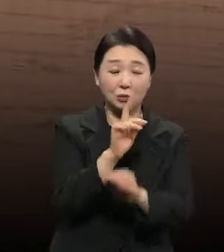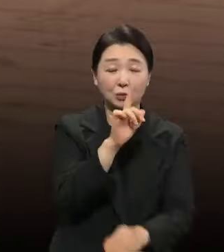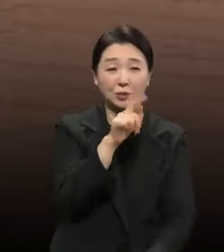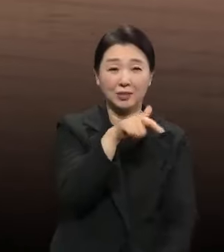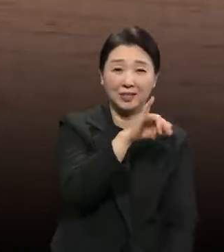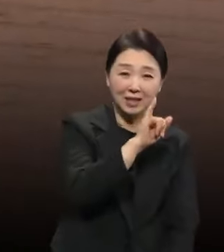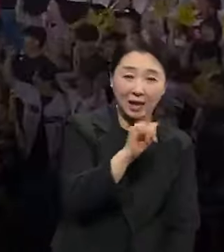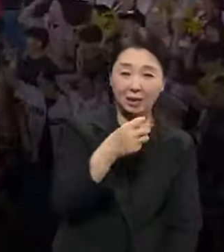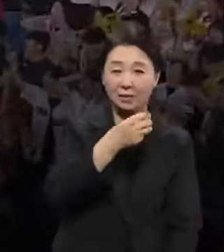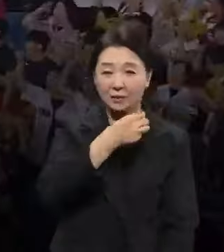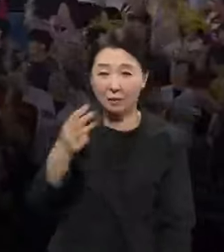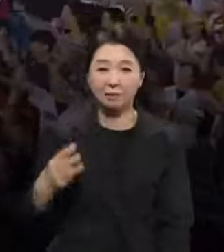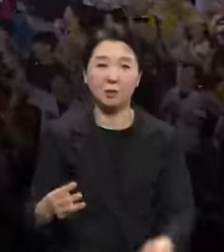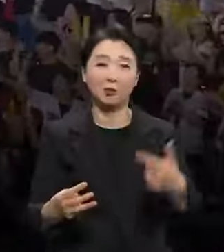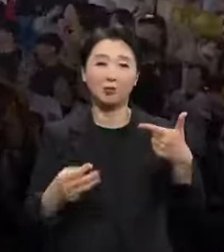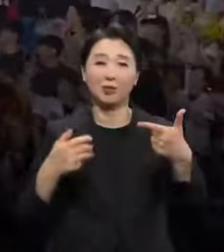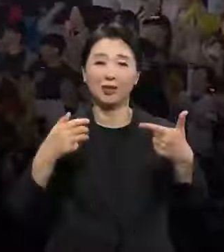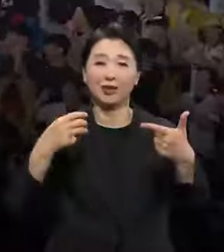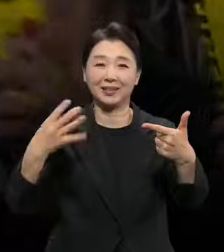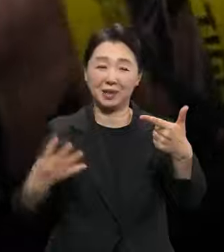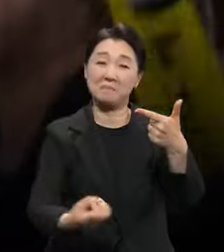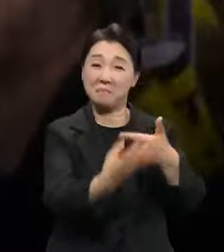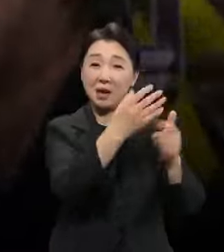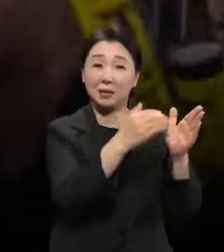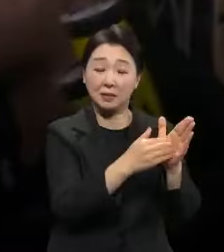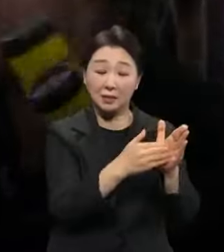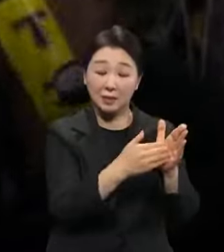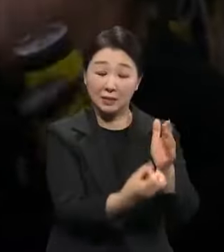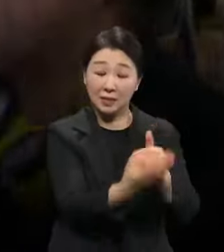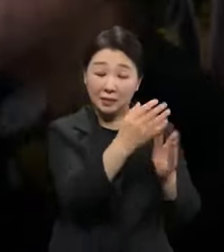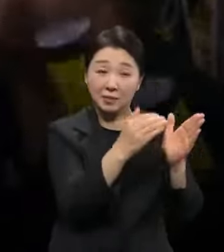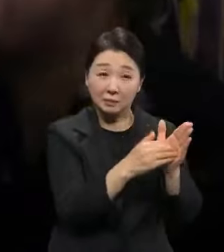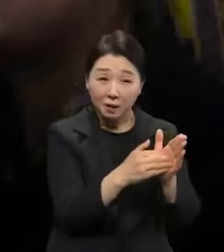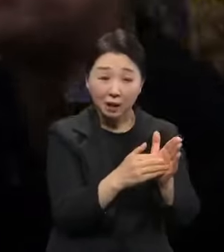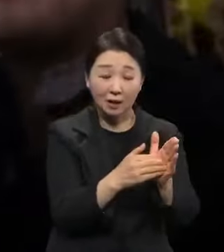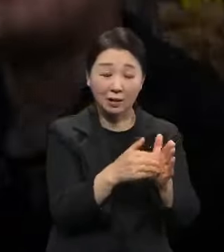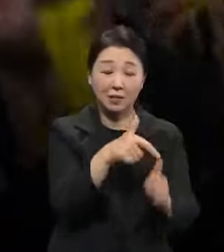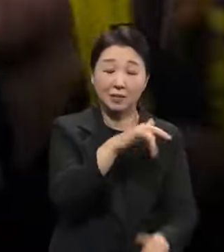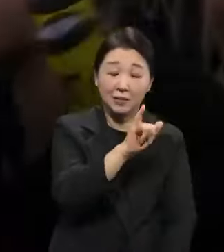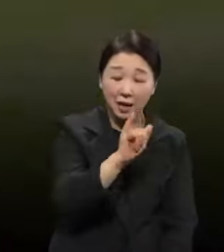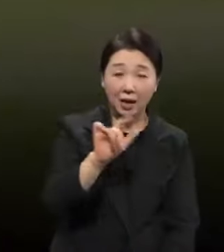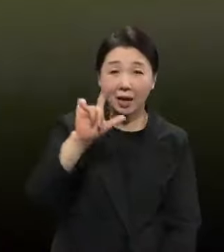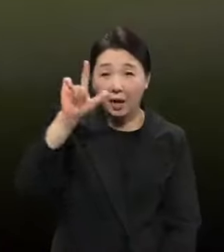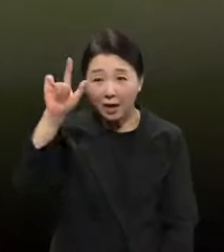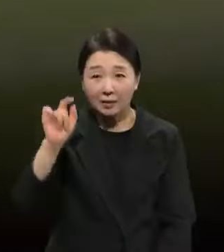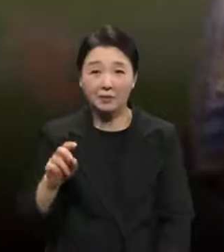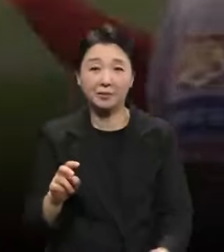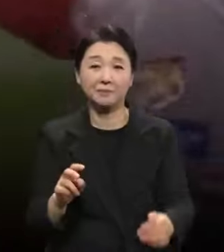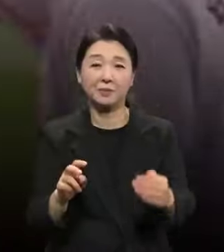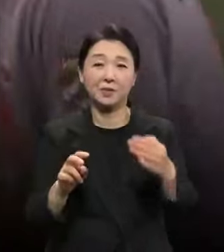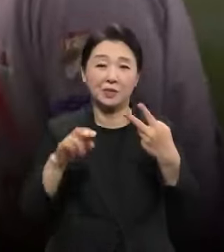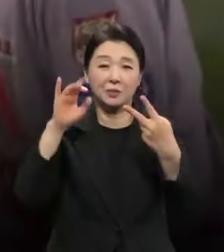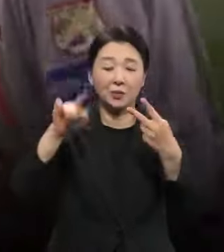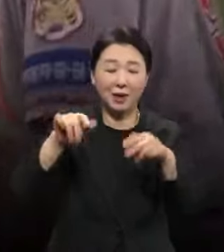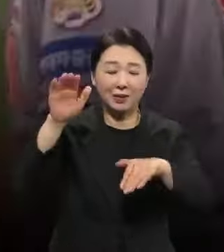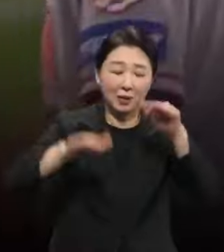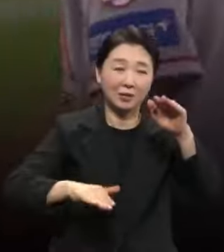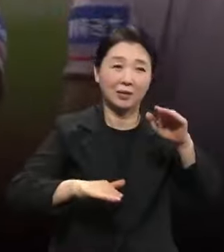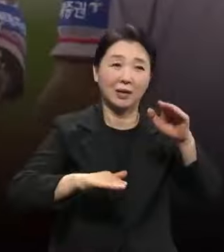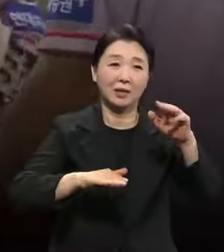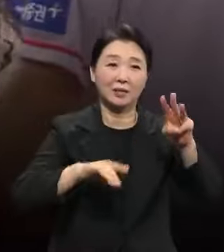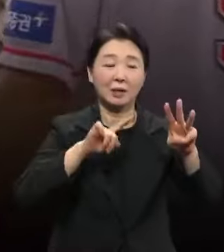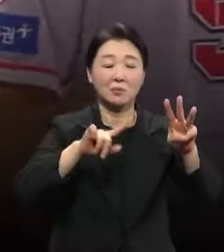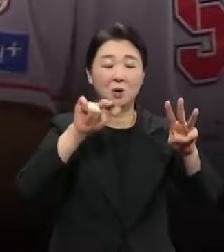삼성을 6-4로 꺾었습니다. 이날 승리로 기아는 2위 LG와의 격차를 3게임 반차로 벌리며 선두 독주를